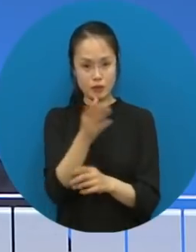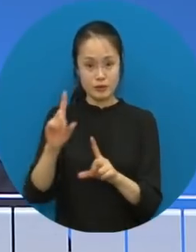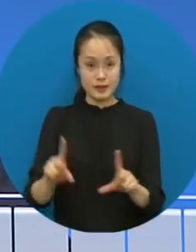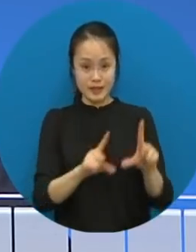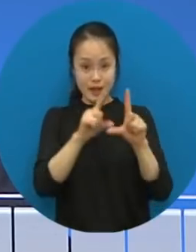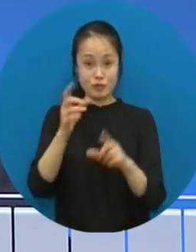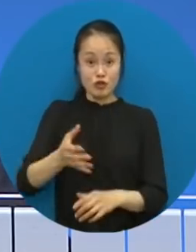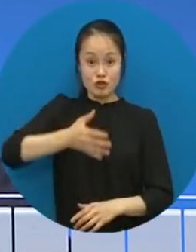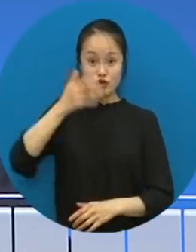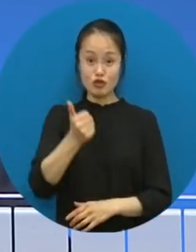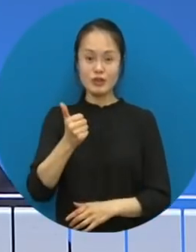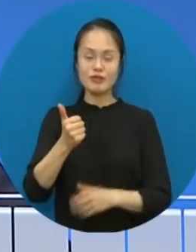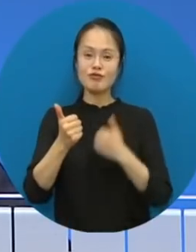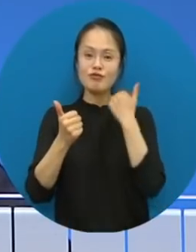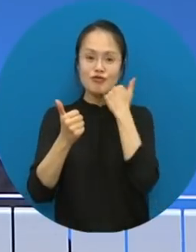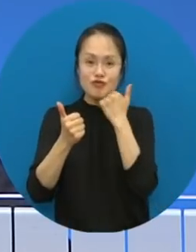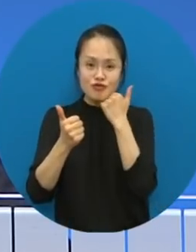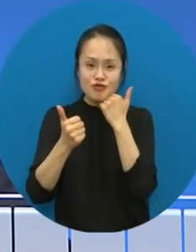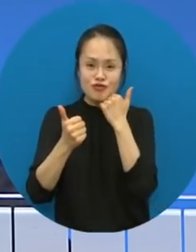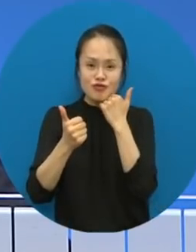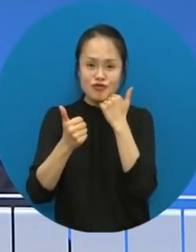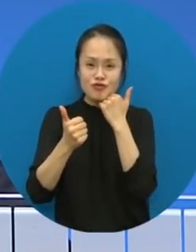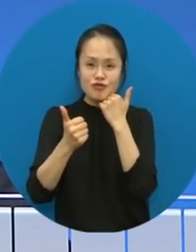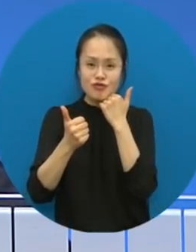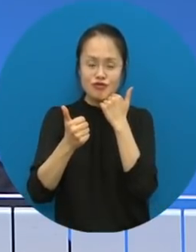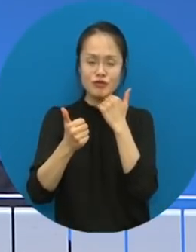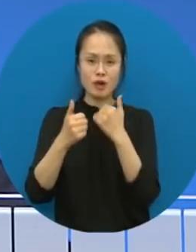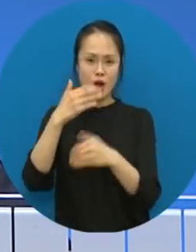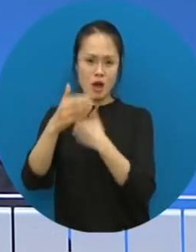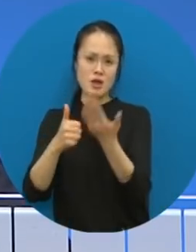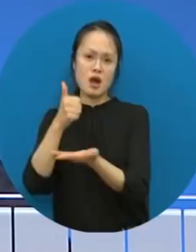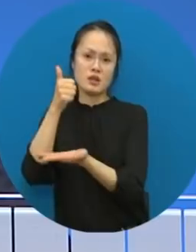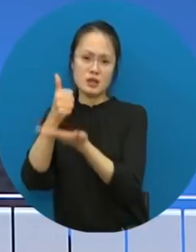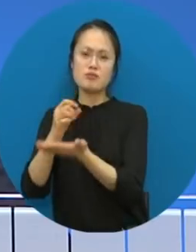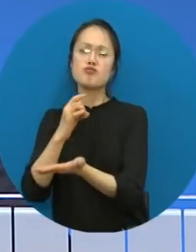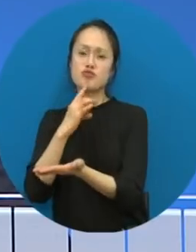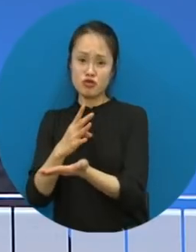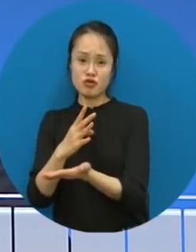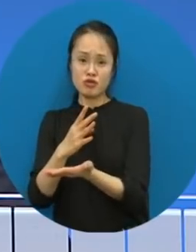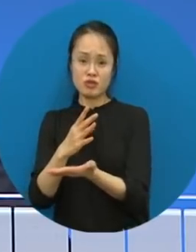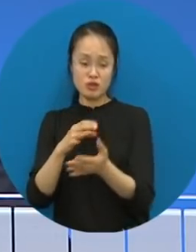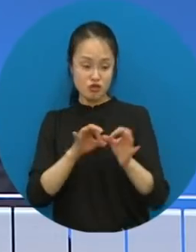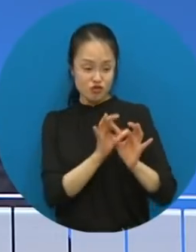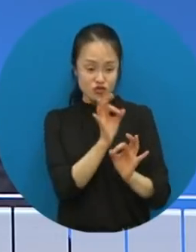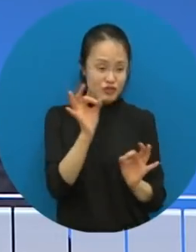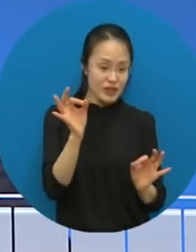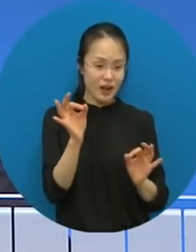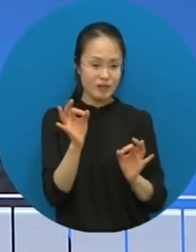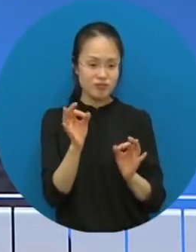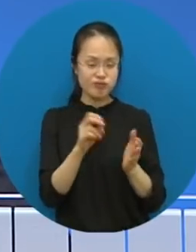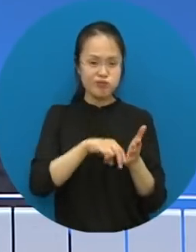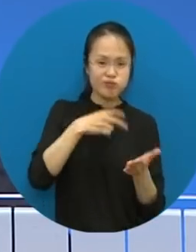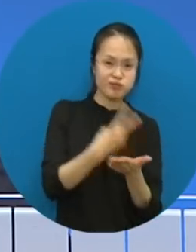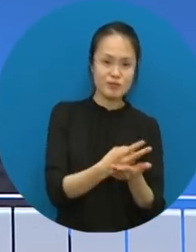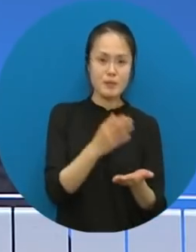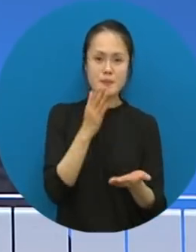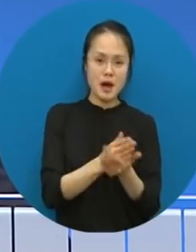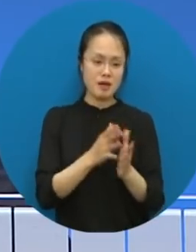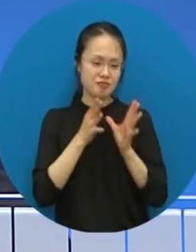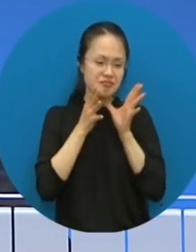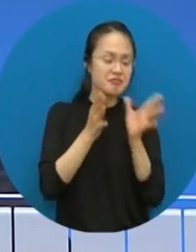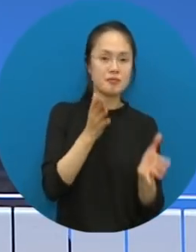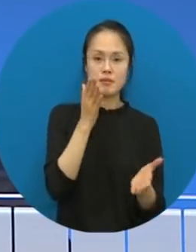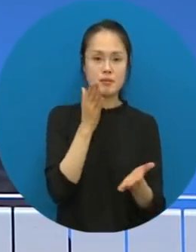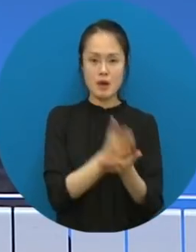것, 가장 아끼는 것에 넘어지지 마시고 흔들리지 마시고 하나님 앞에 온전히